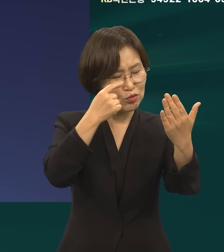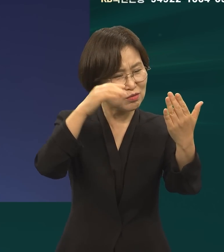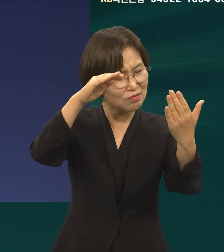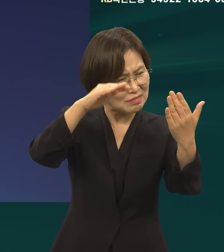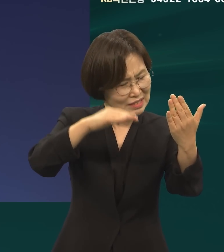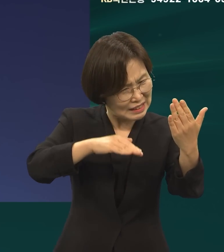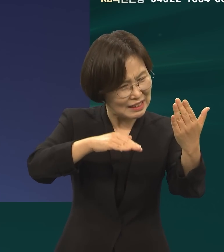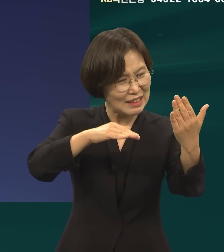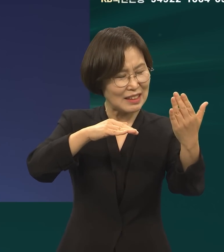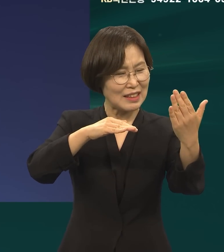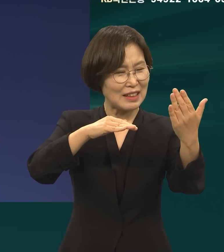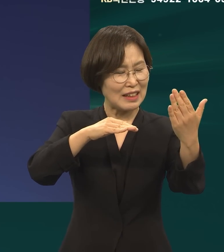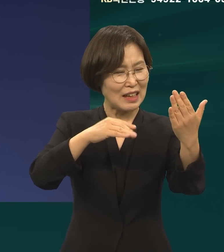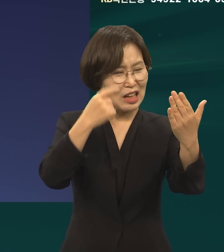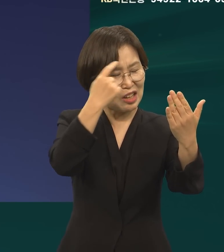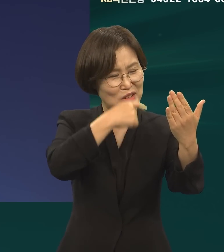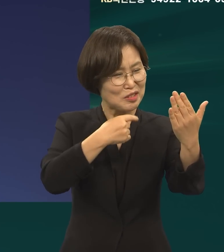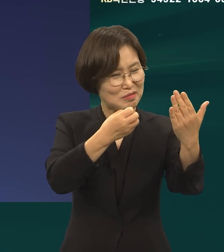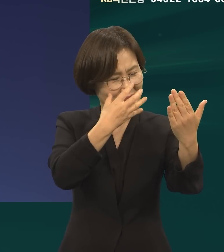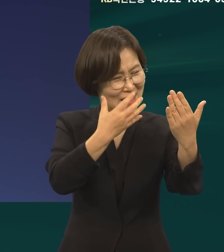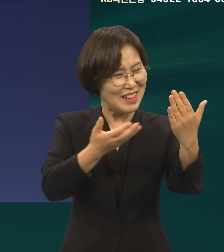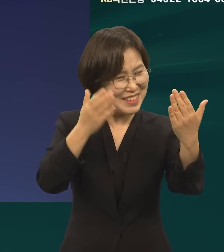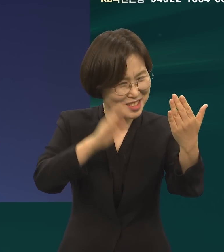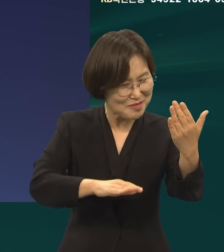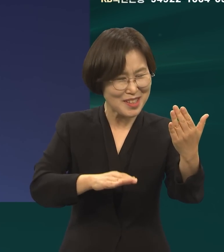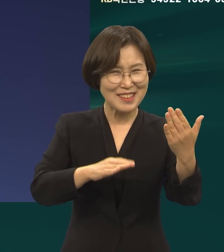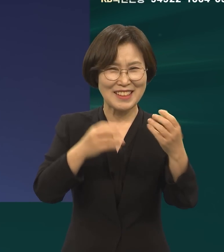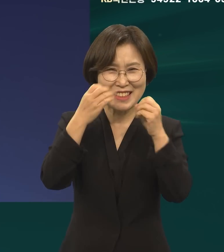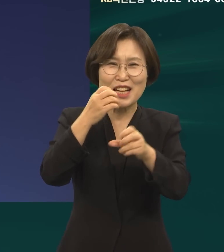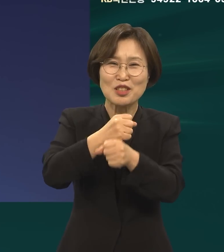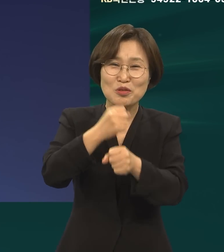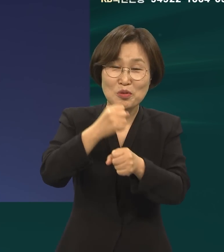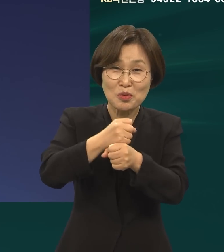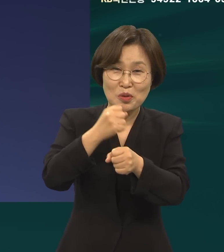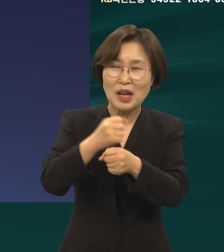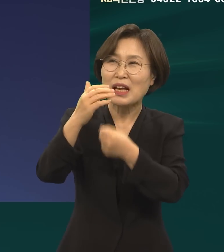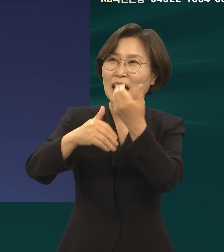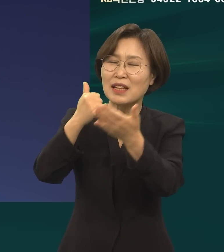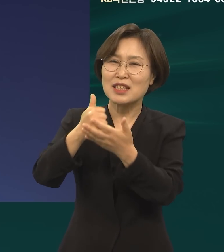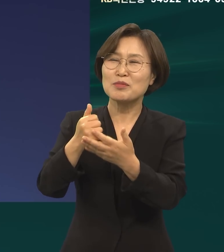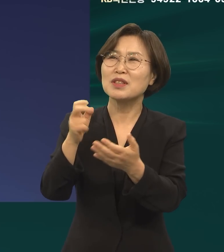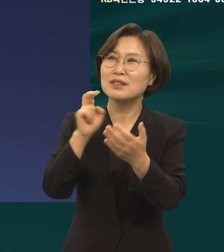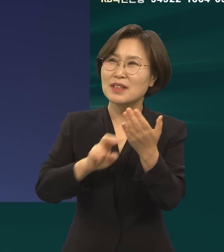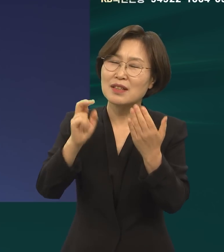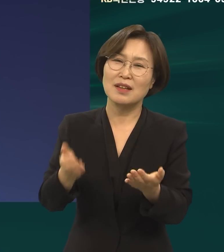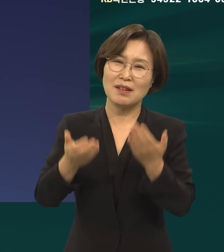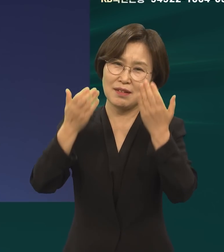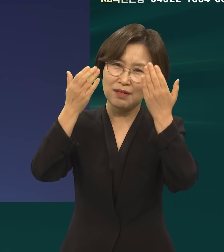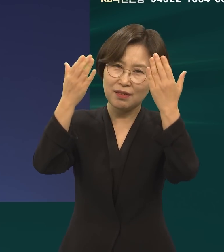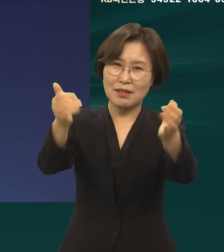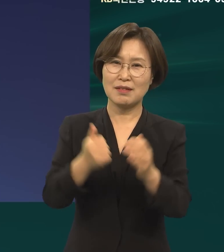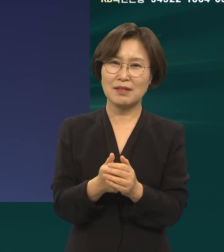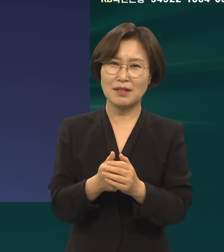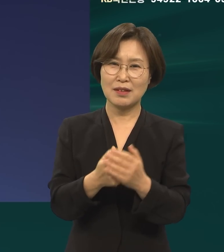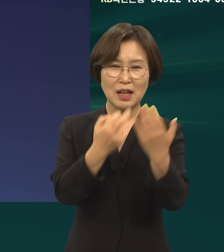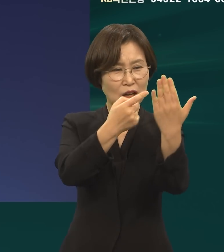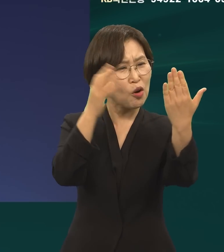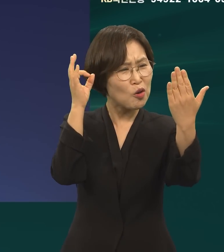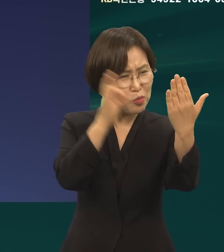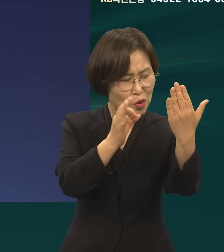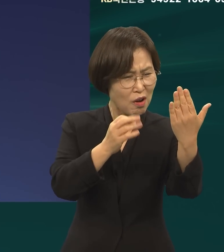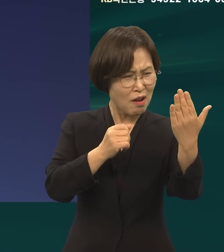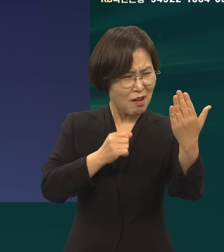작지만 이 기가 막힌 존재를 창조하신 하나님을 찬송합니다. 아멘? 매일 거울을 보고 놀라워하시길